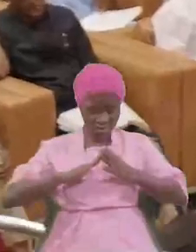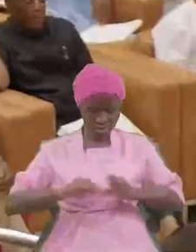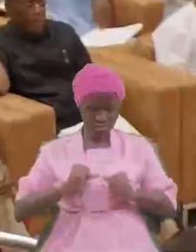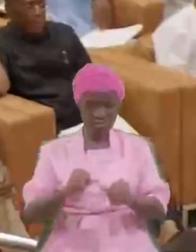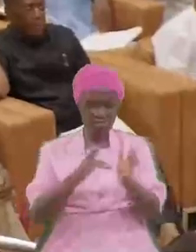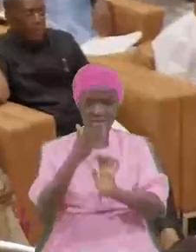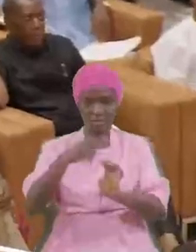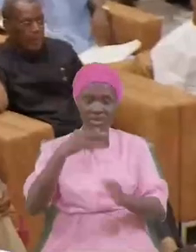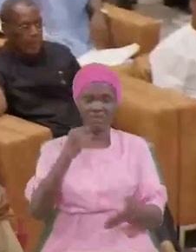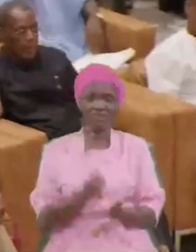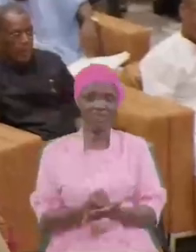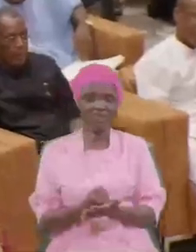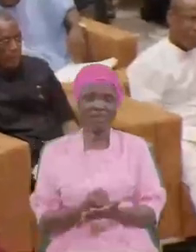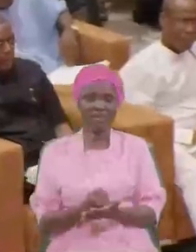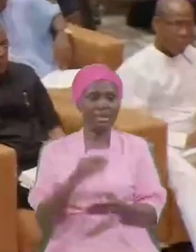paix soit là.